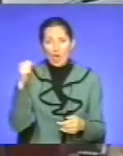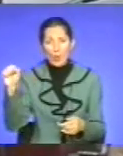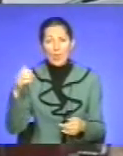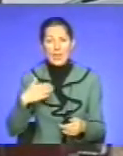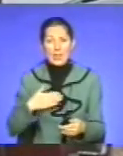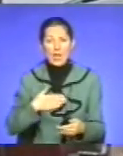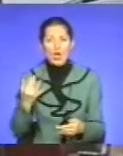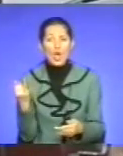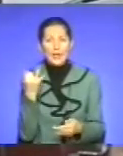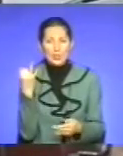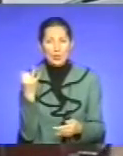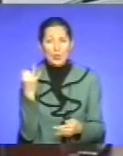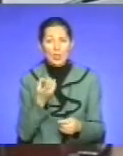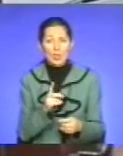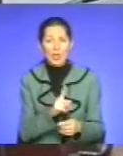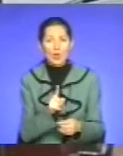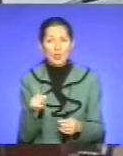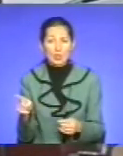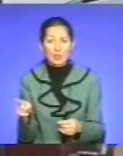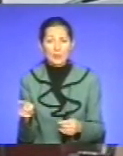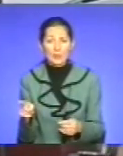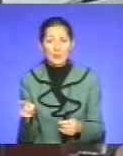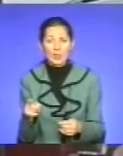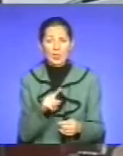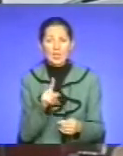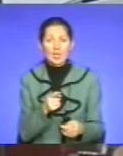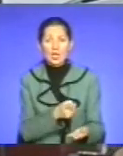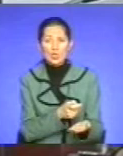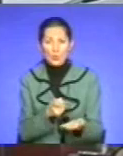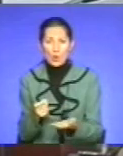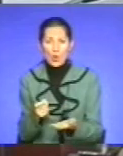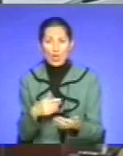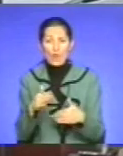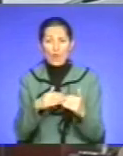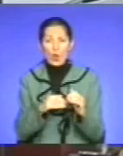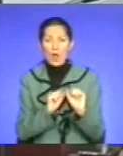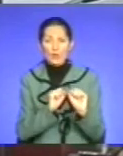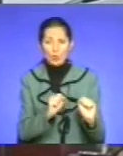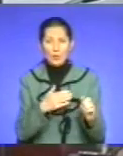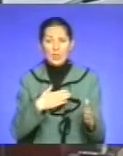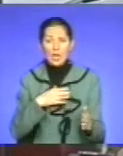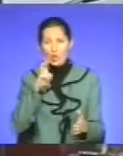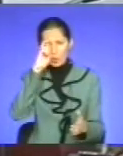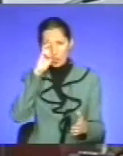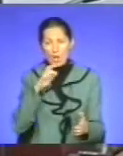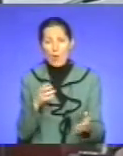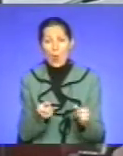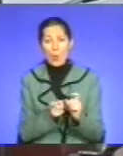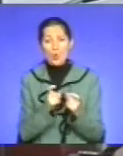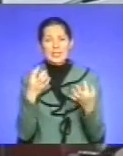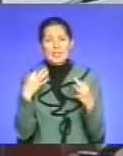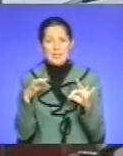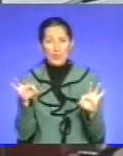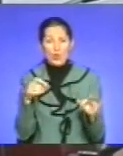нашої історії, котрі зі зброєю в руках відстоювали нашу державу, боролися за волю